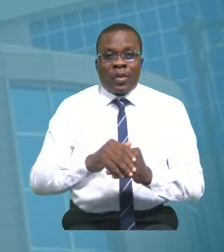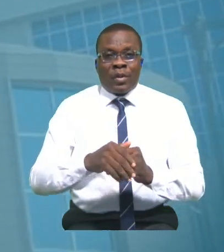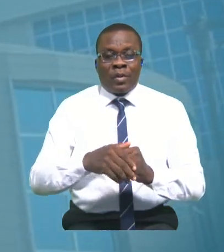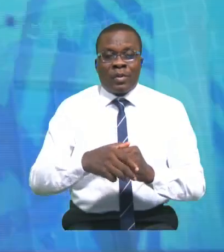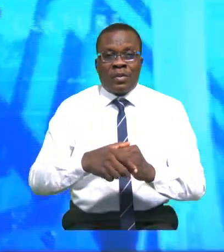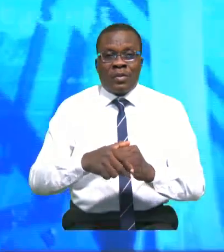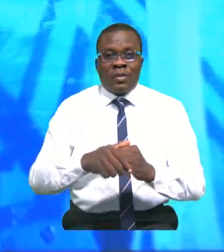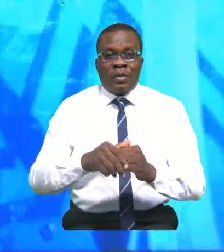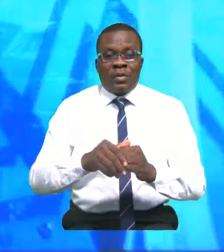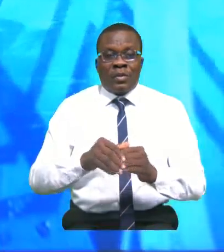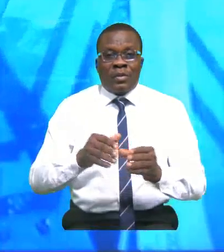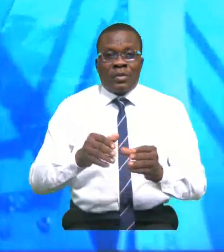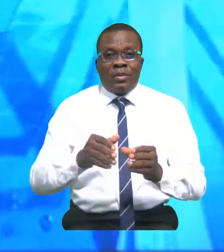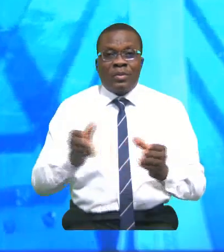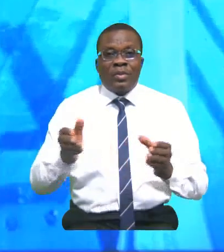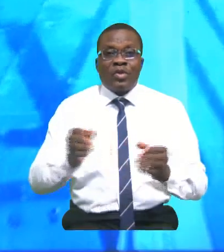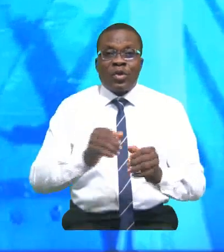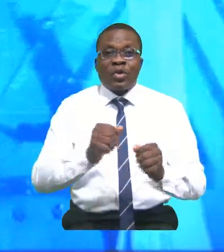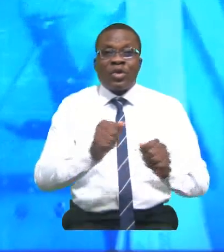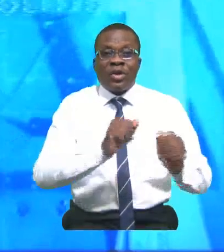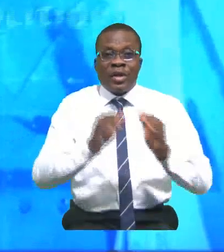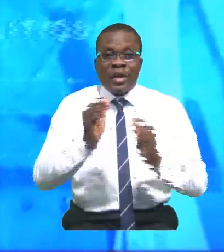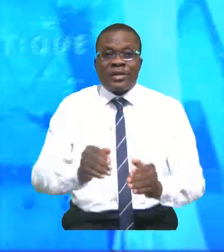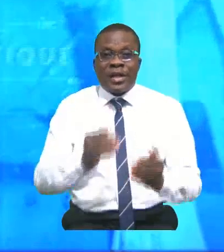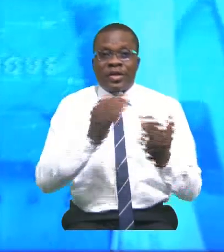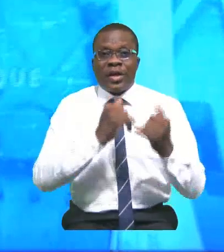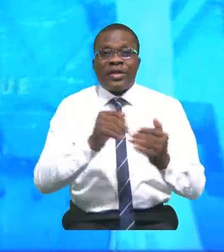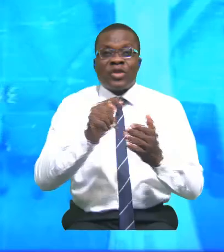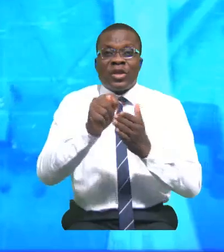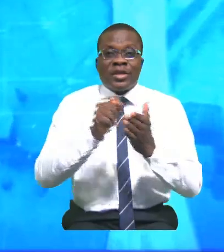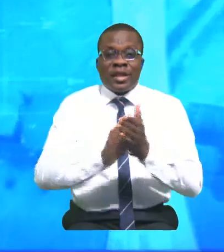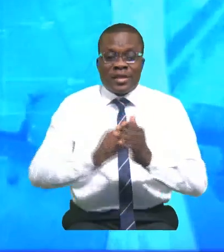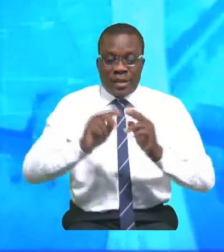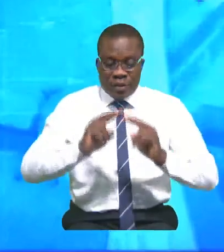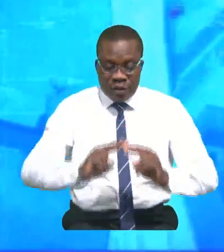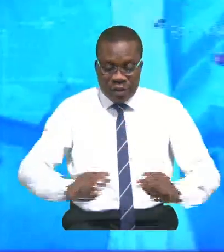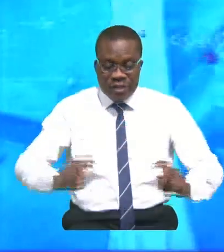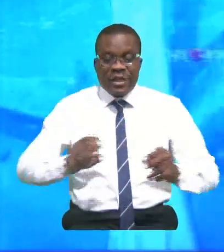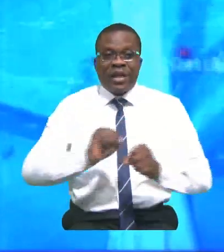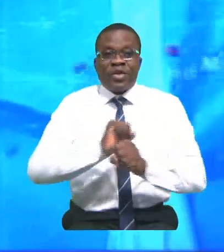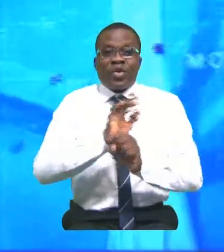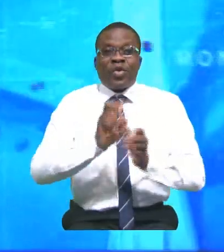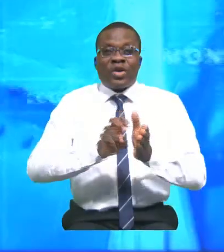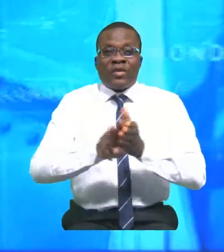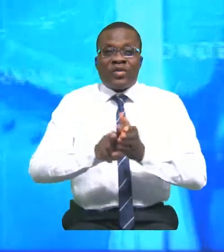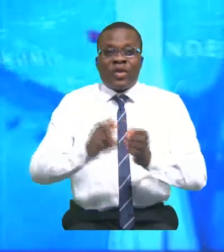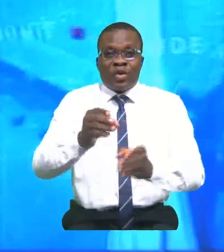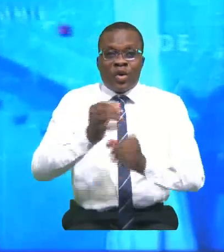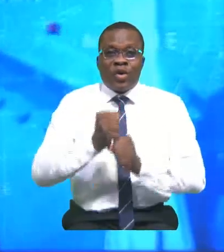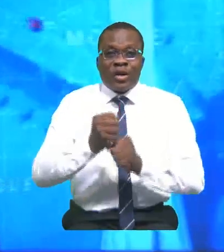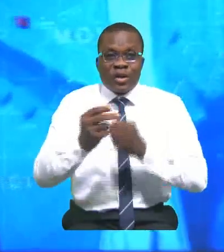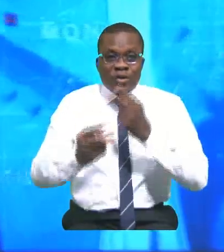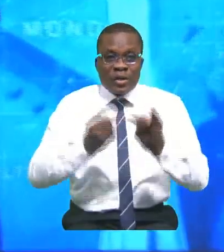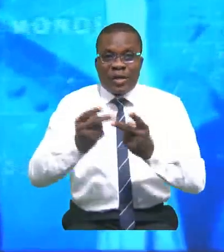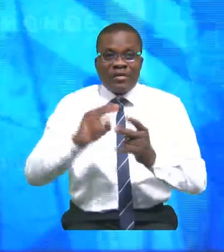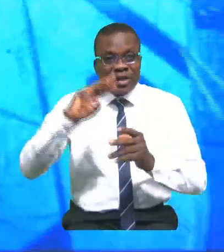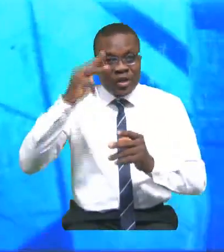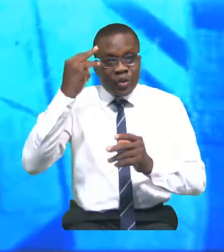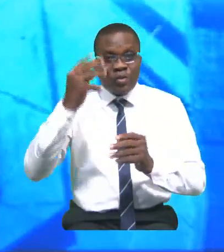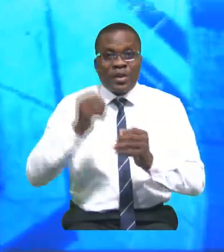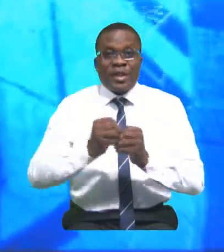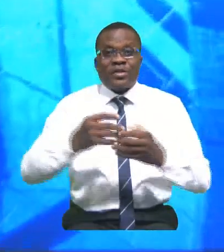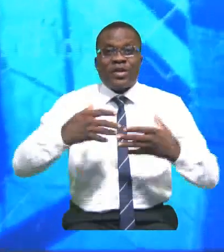madouou les acteurs en charge des tests de dépistage du coronavirus ont reçu la visite du ministre de la